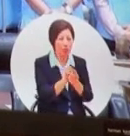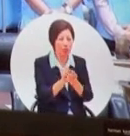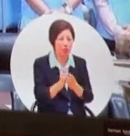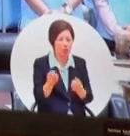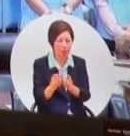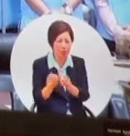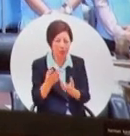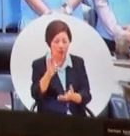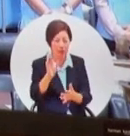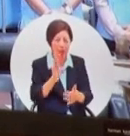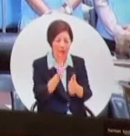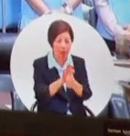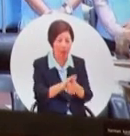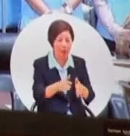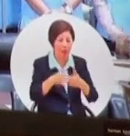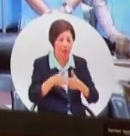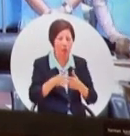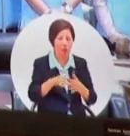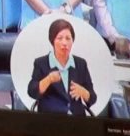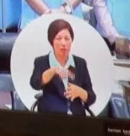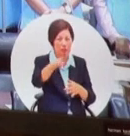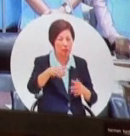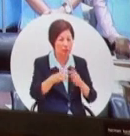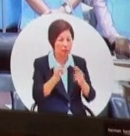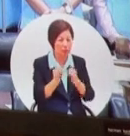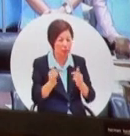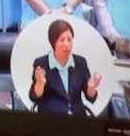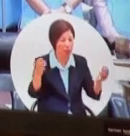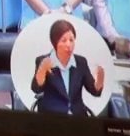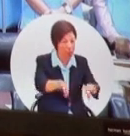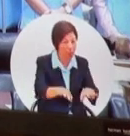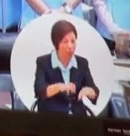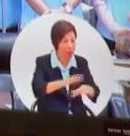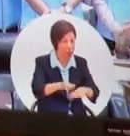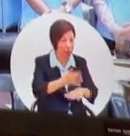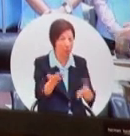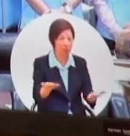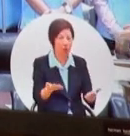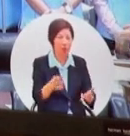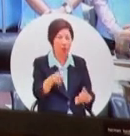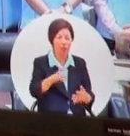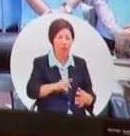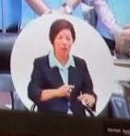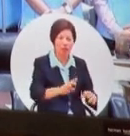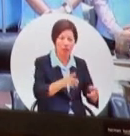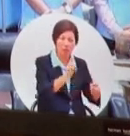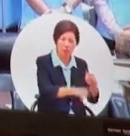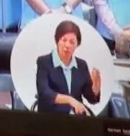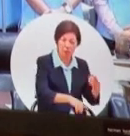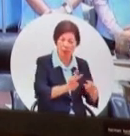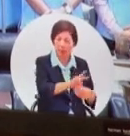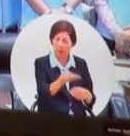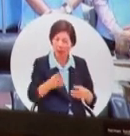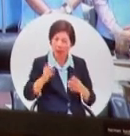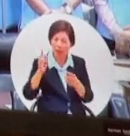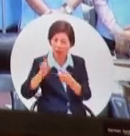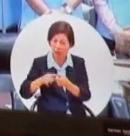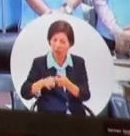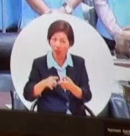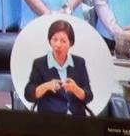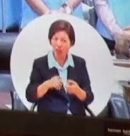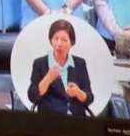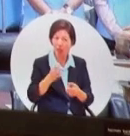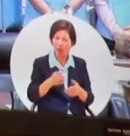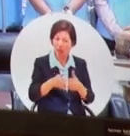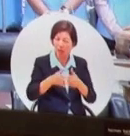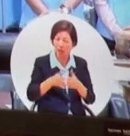帮助的时候，这些人还捐得了钱吗？你不需要拨乱反正吗？这一些事情实在是太